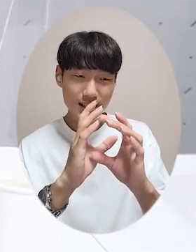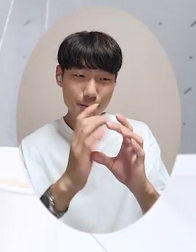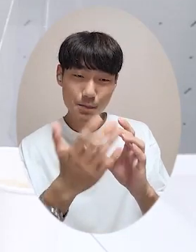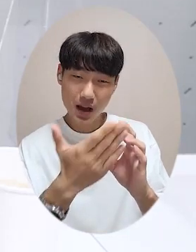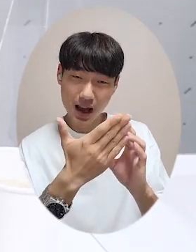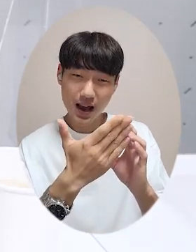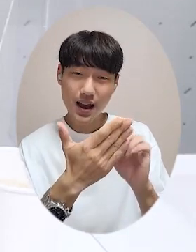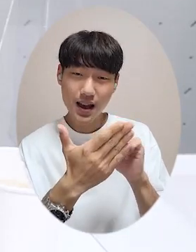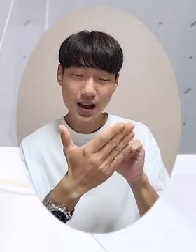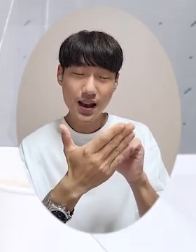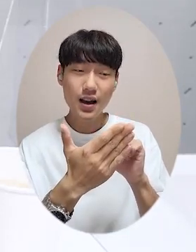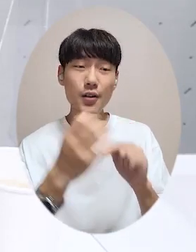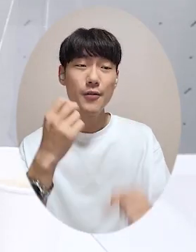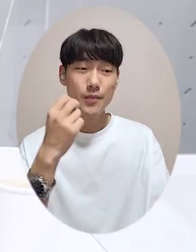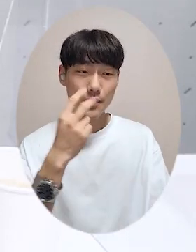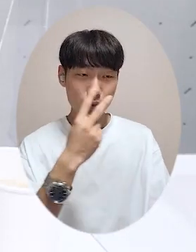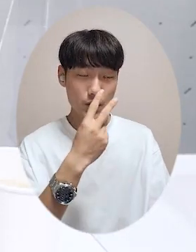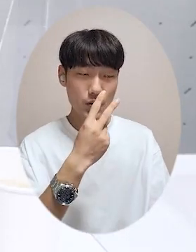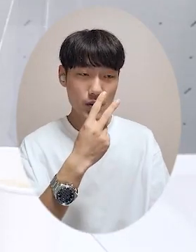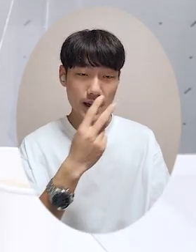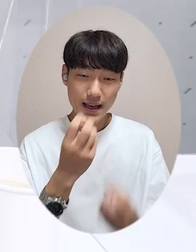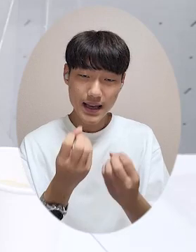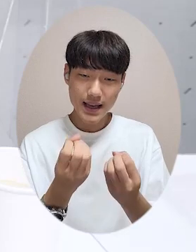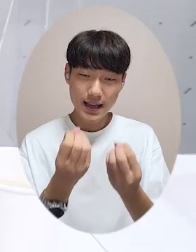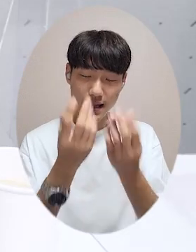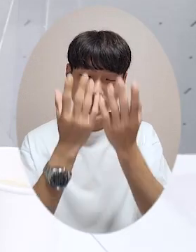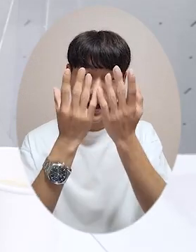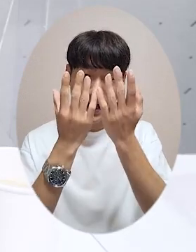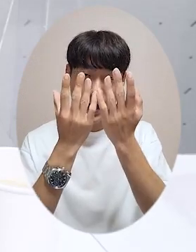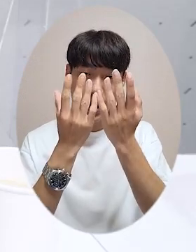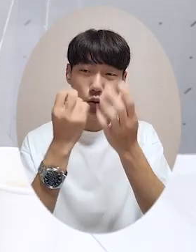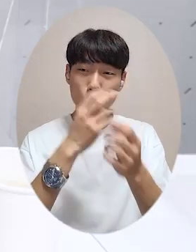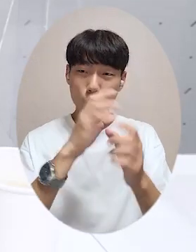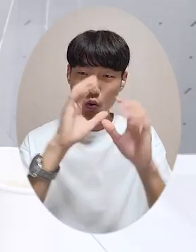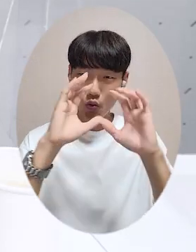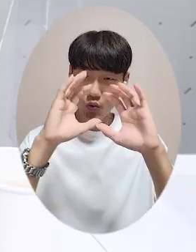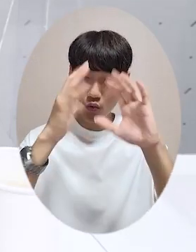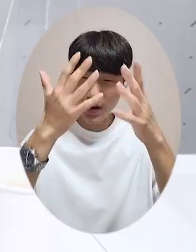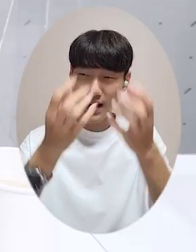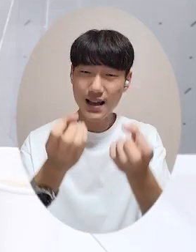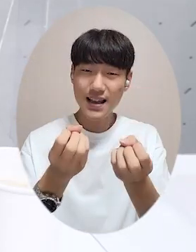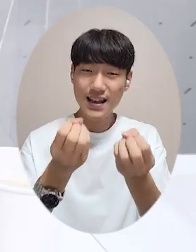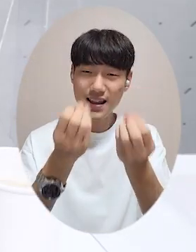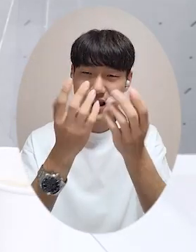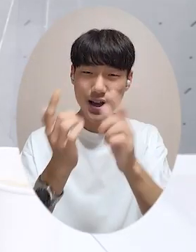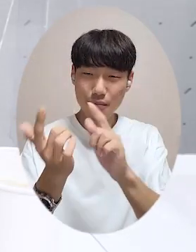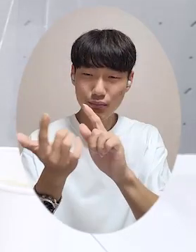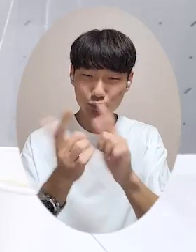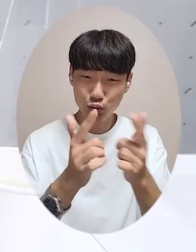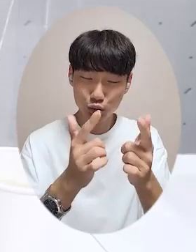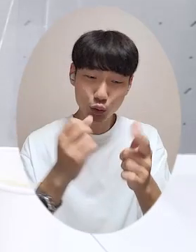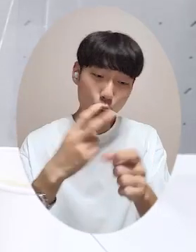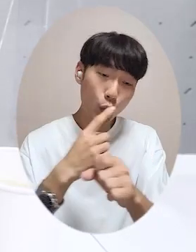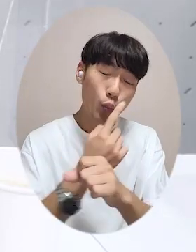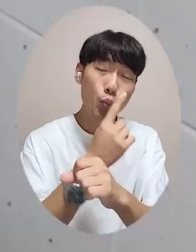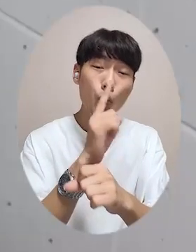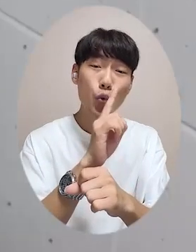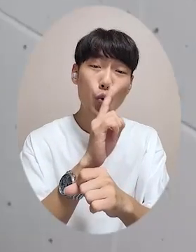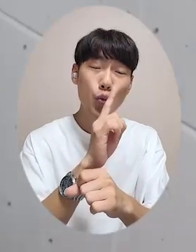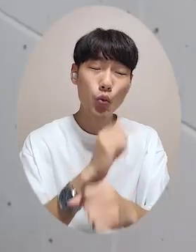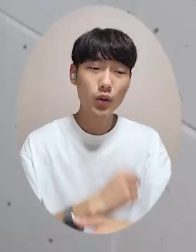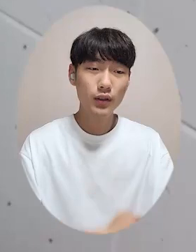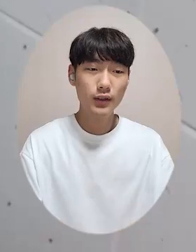하는데 TV 그리고 뭐 여러 행사, 국가기관의 행사 이것 말고 또 어떤 부분들이